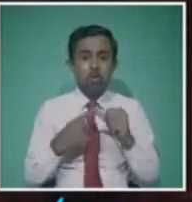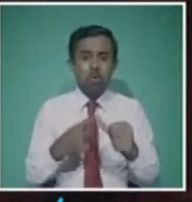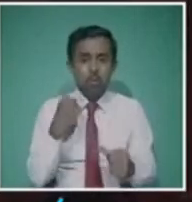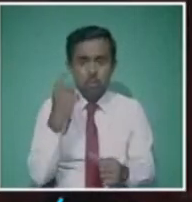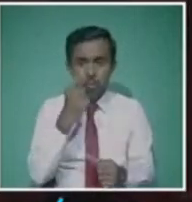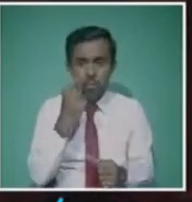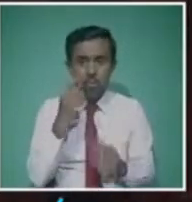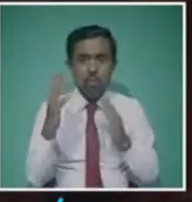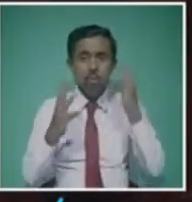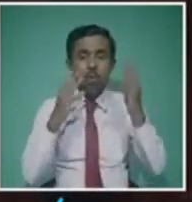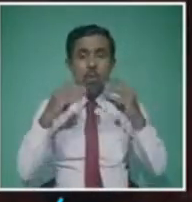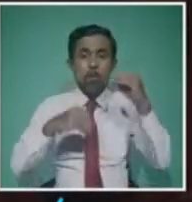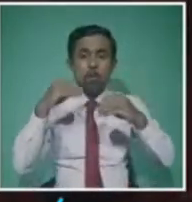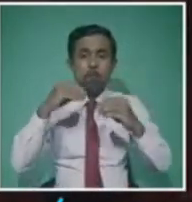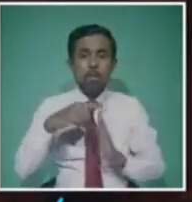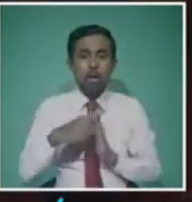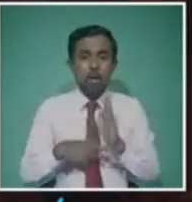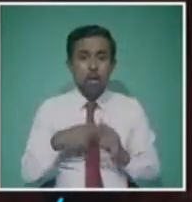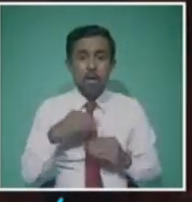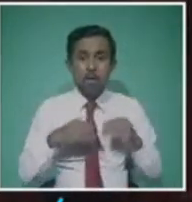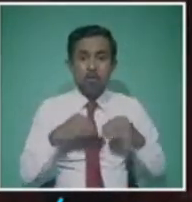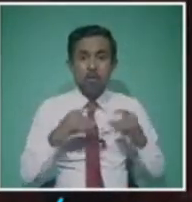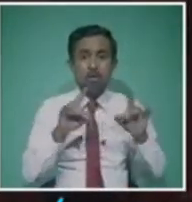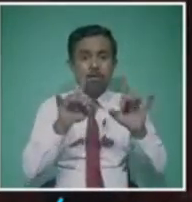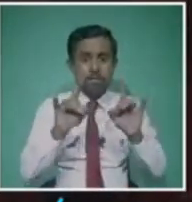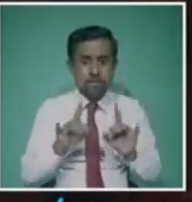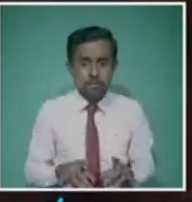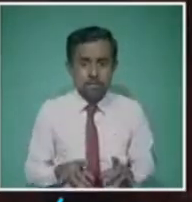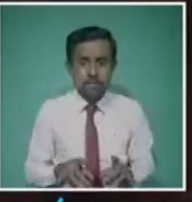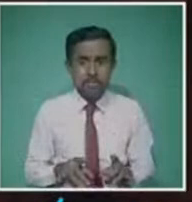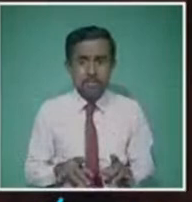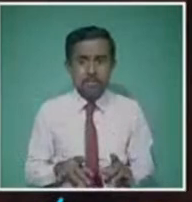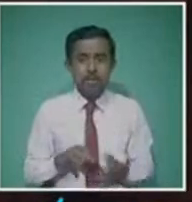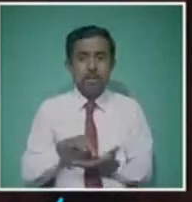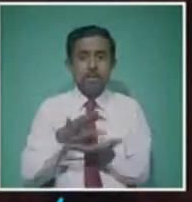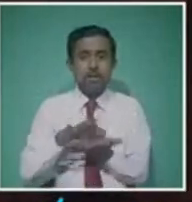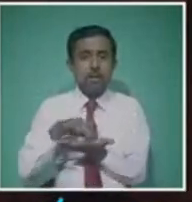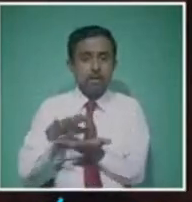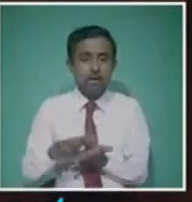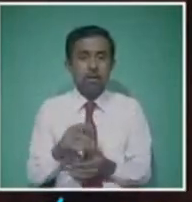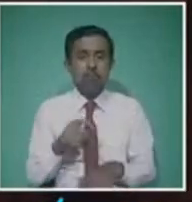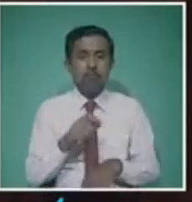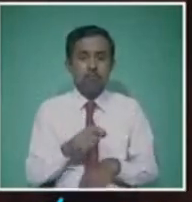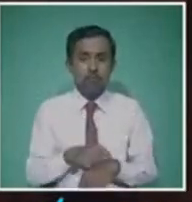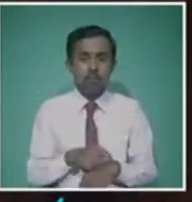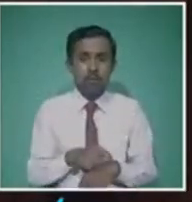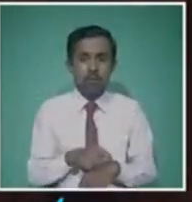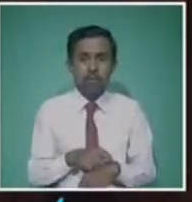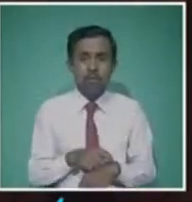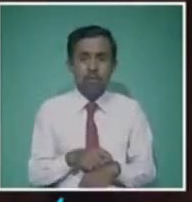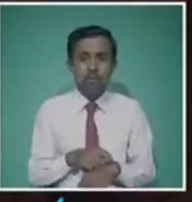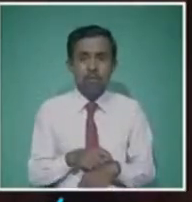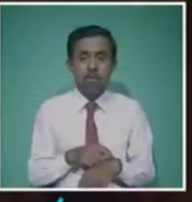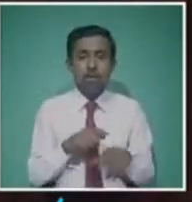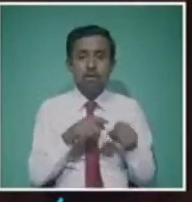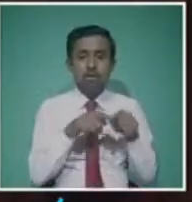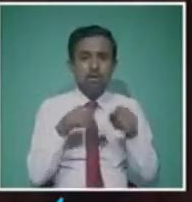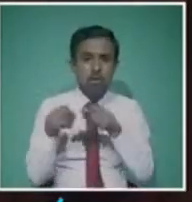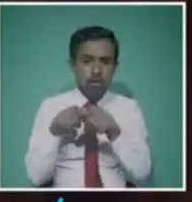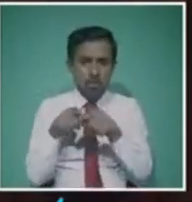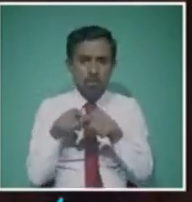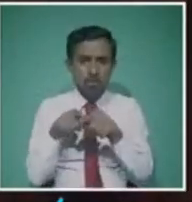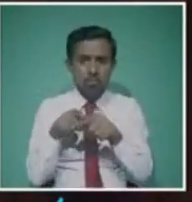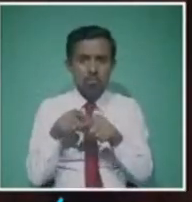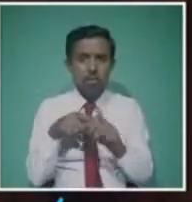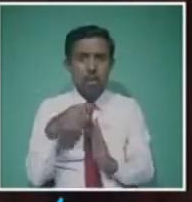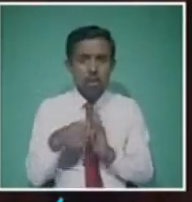නම් ලෝක දේශපාලන ජාතික දේශපාලනයට හා සමානව ඒ තීන්දු දින ගැනීම අවස්ථාවේ තියෙනවා හැබැයි ඒකට සමපාතෝද මේ කට හැඳ